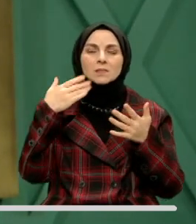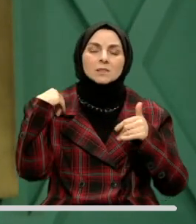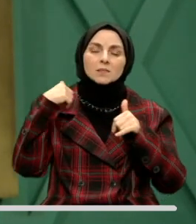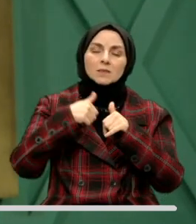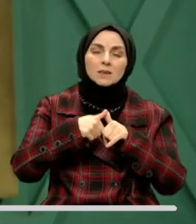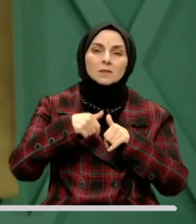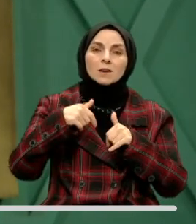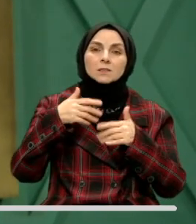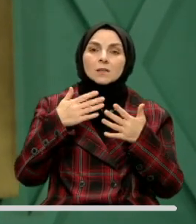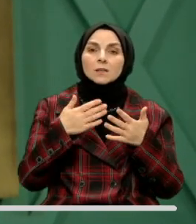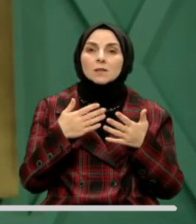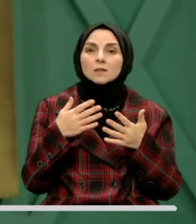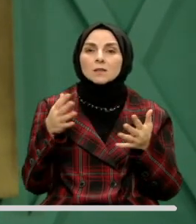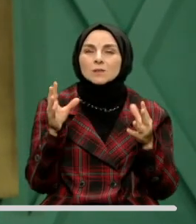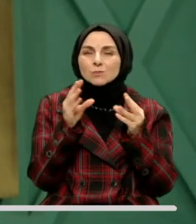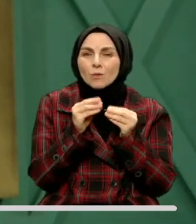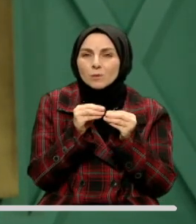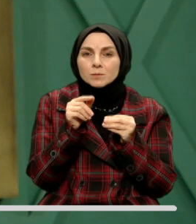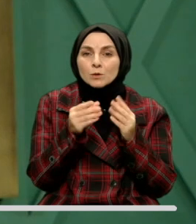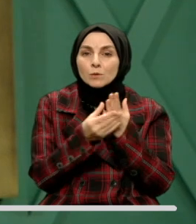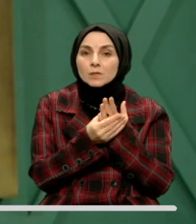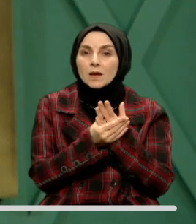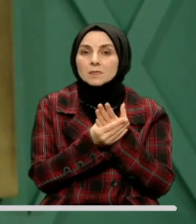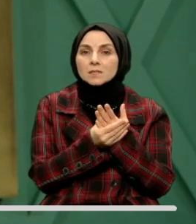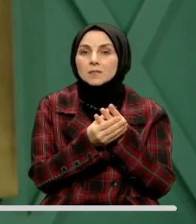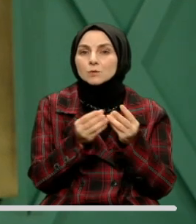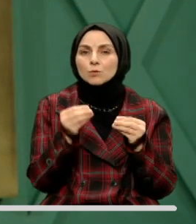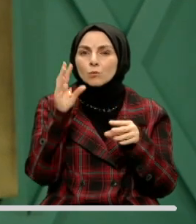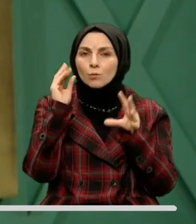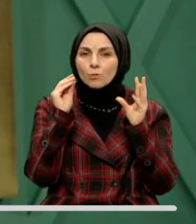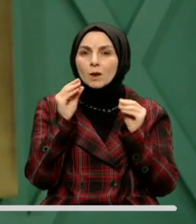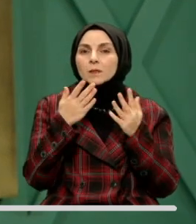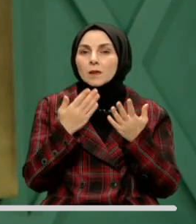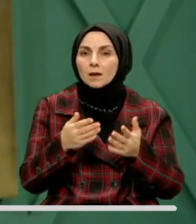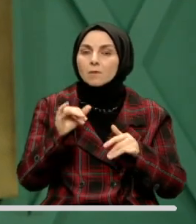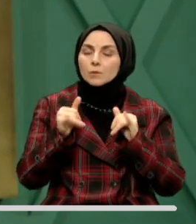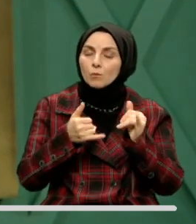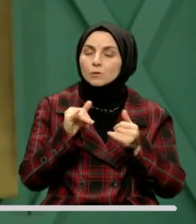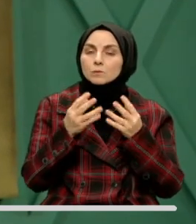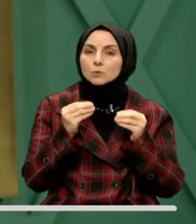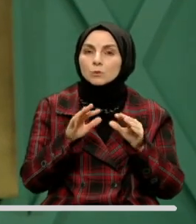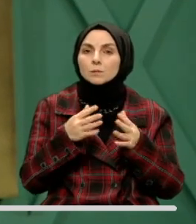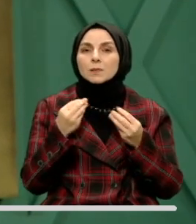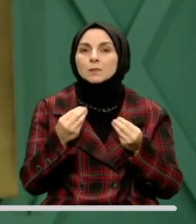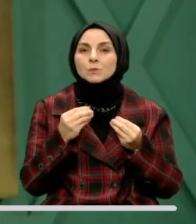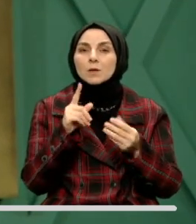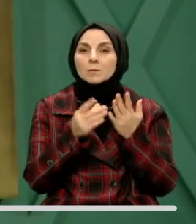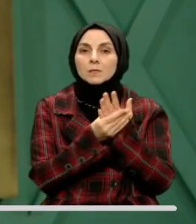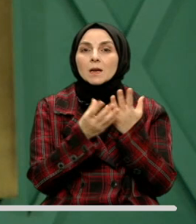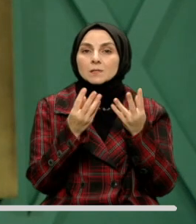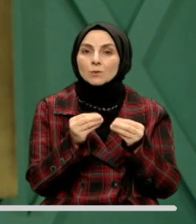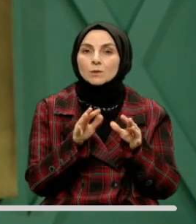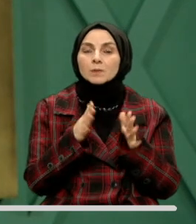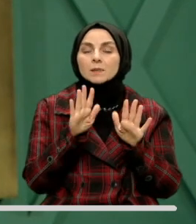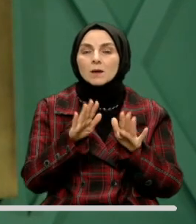sonra o dersteki yüklendiği, tamam oyun oynamış olabilir veyahut da güzel etkinlik yapmış olabilir ama dışarıda bir açık